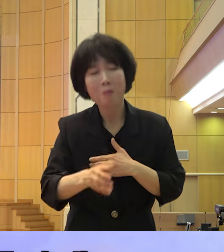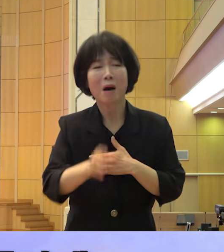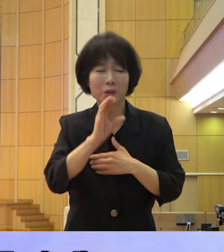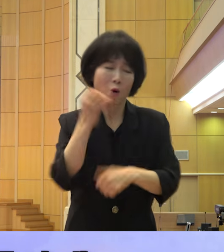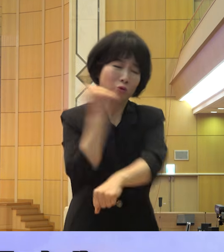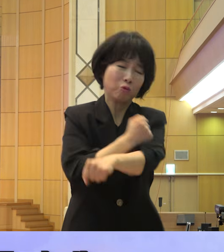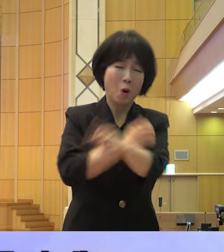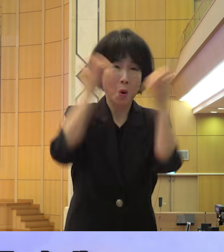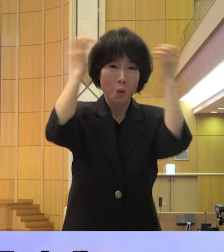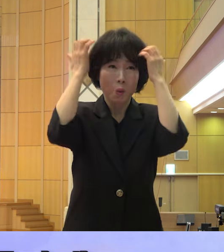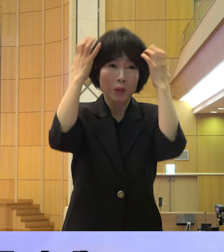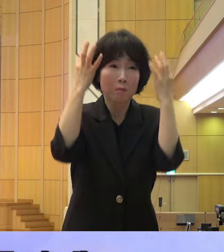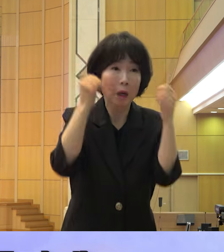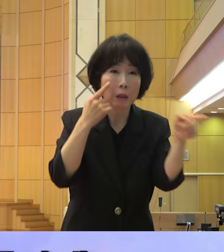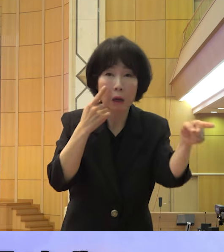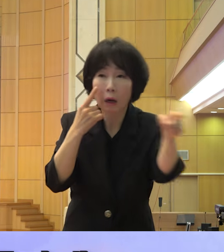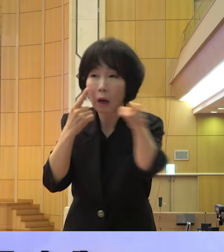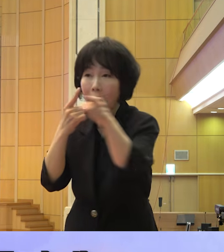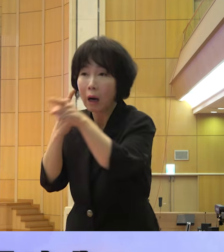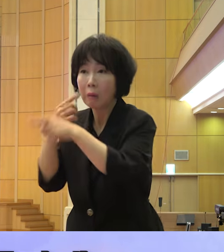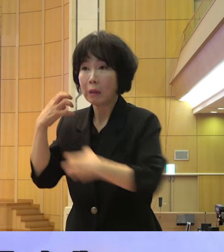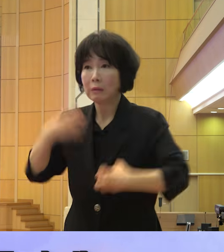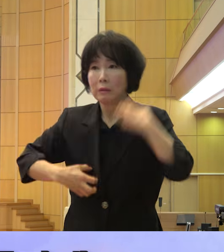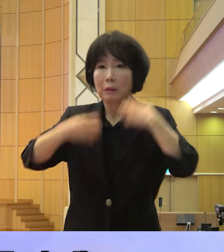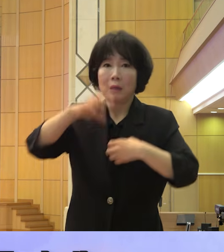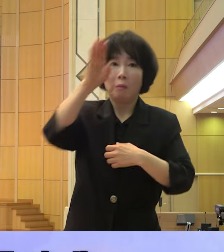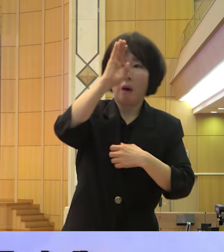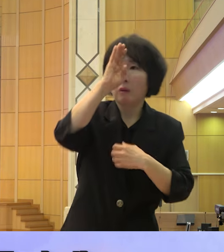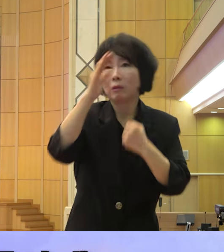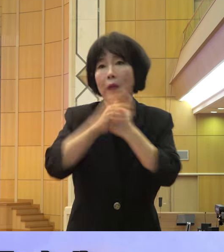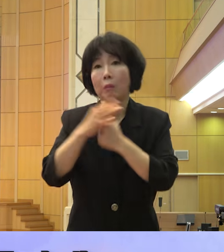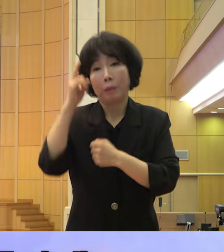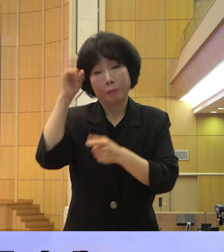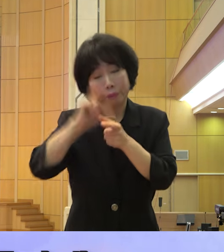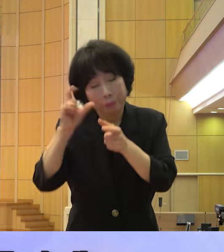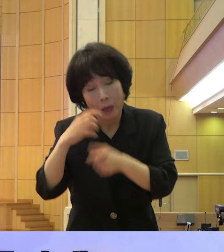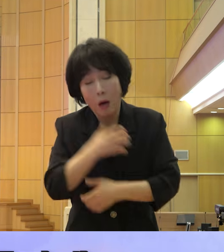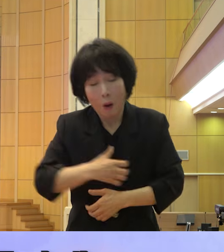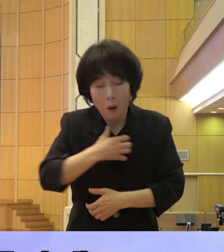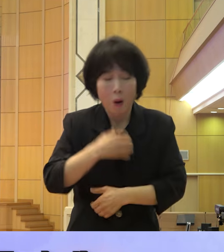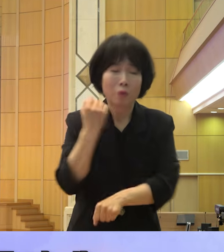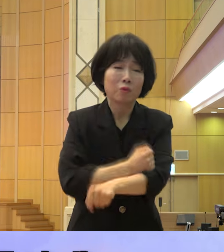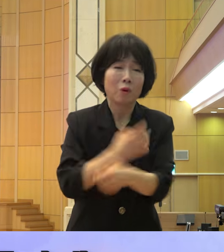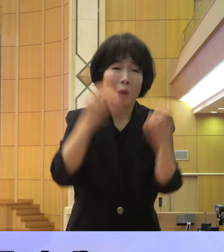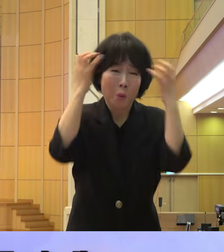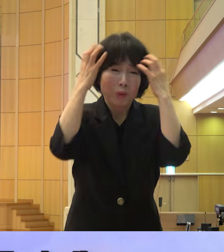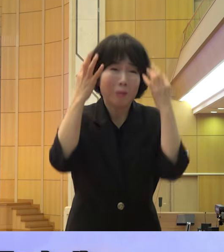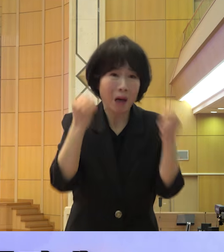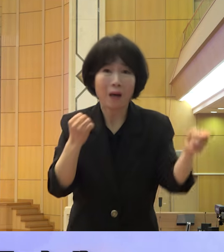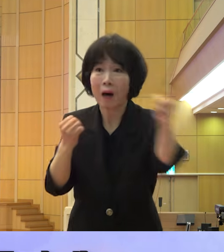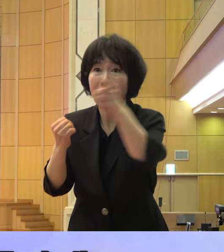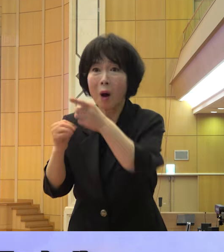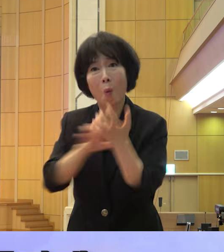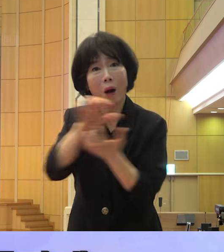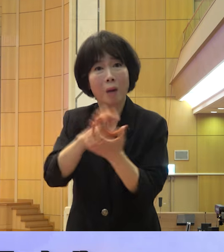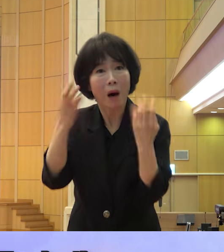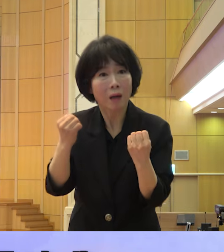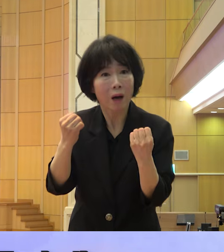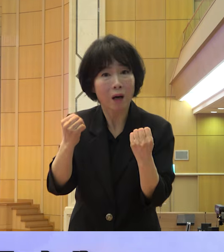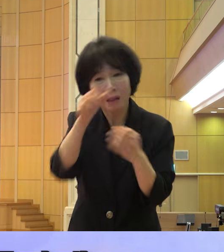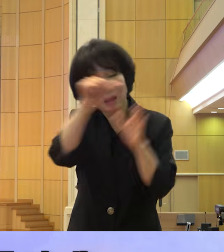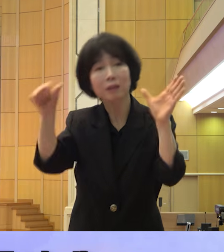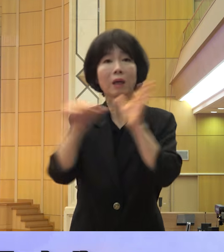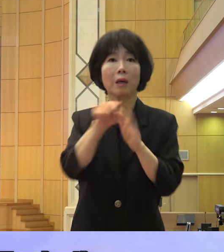수고하고 고생하고 질병에 그냥 염려에, 그리고 수고에 고생에 이렇게 살아가는